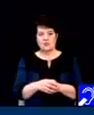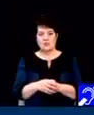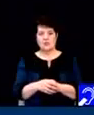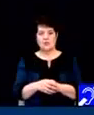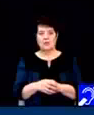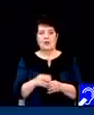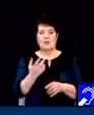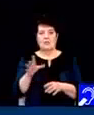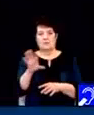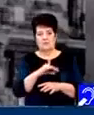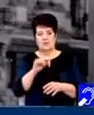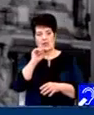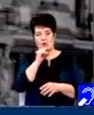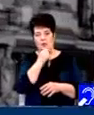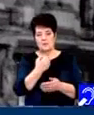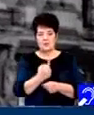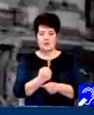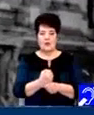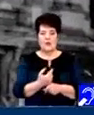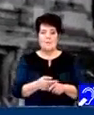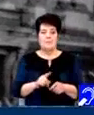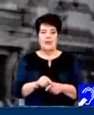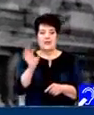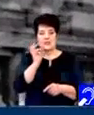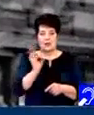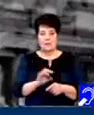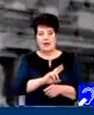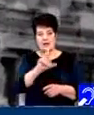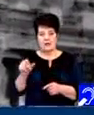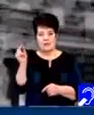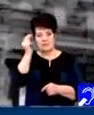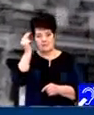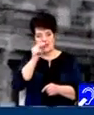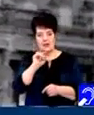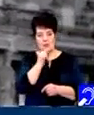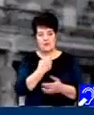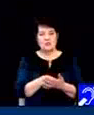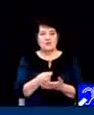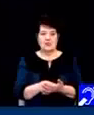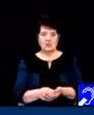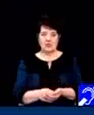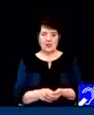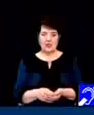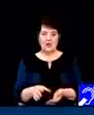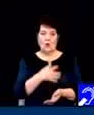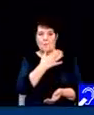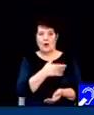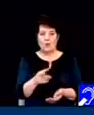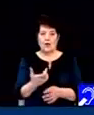a-și fortifica posibilitățile economice. Ulterior pleacă în Germania pentru specializare în studii economice și financiare. A fost o perioadă